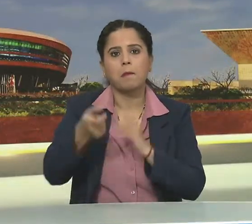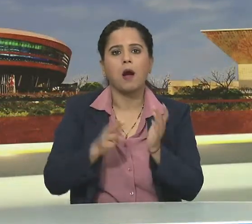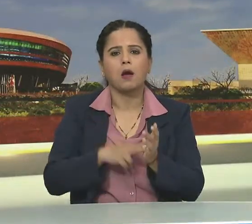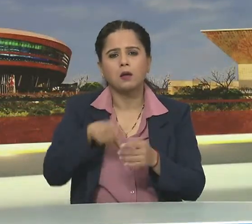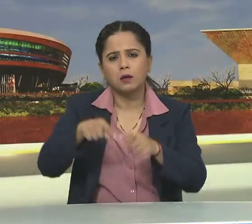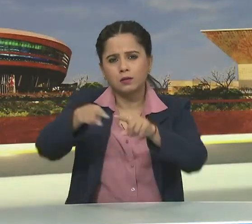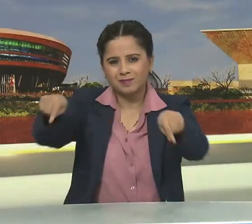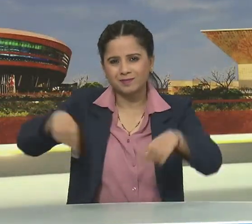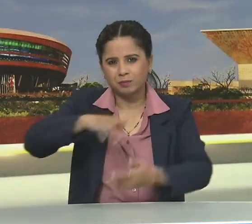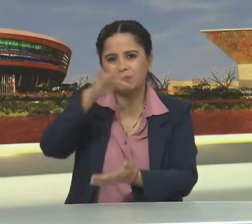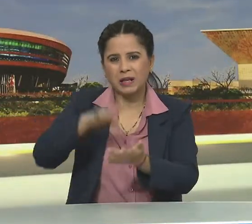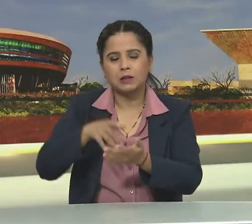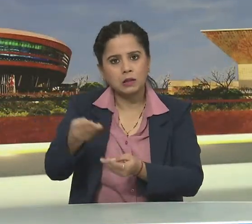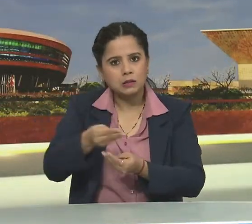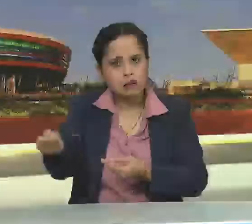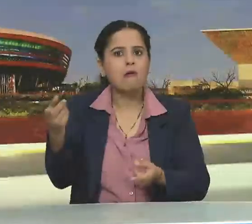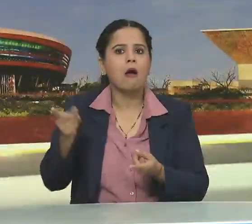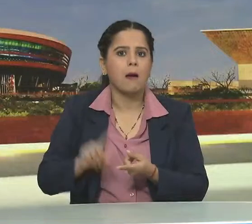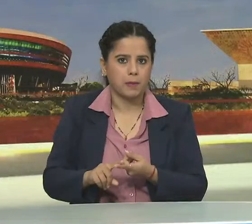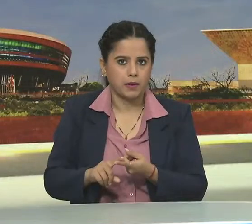हुई।